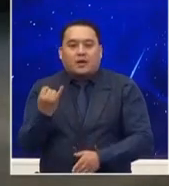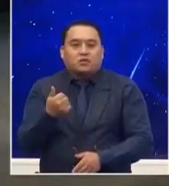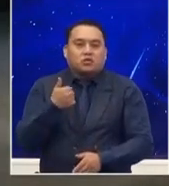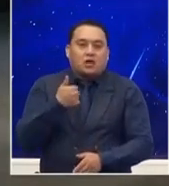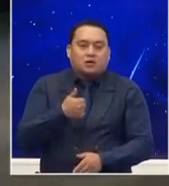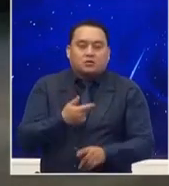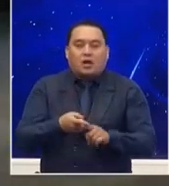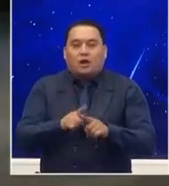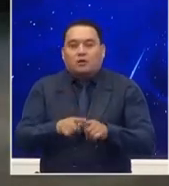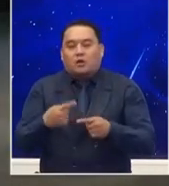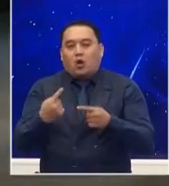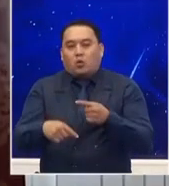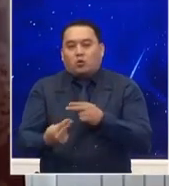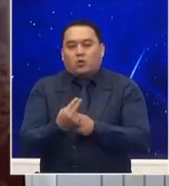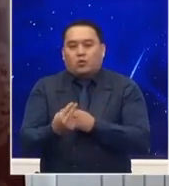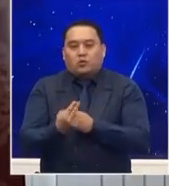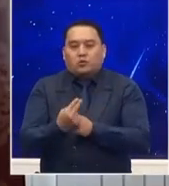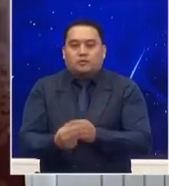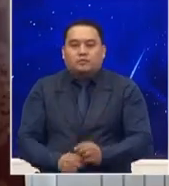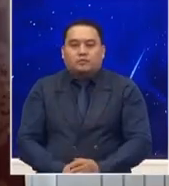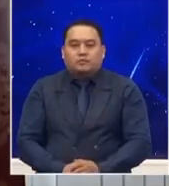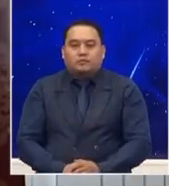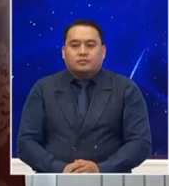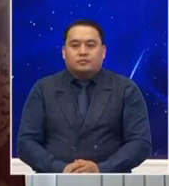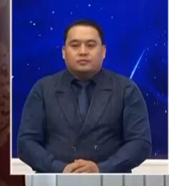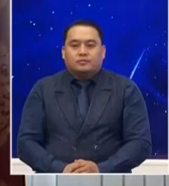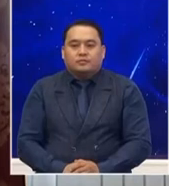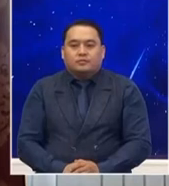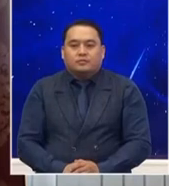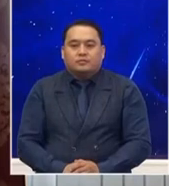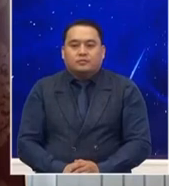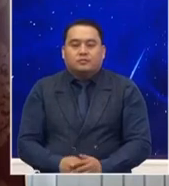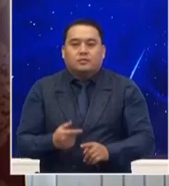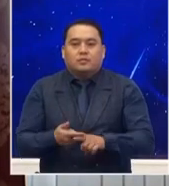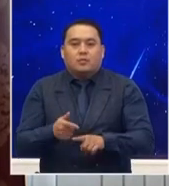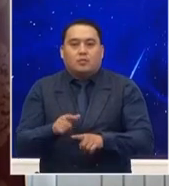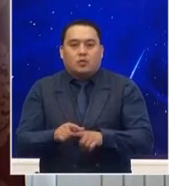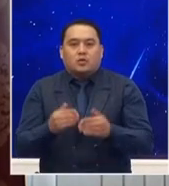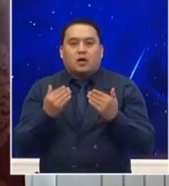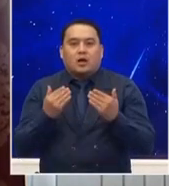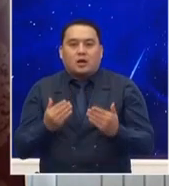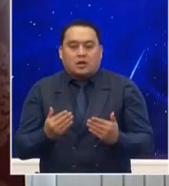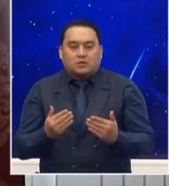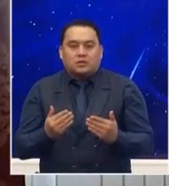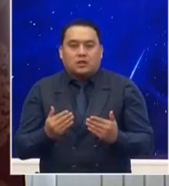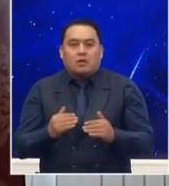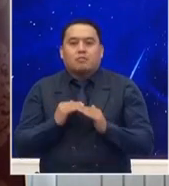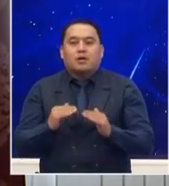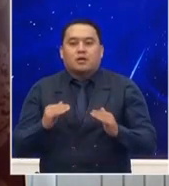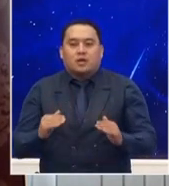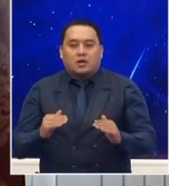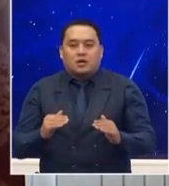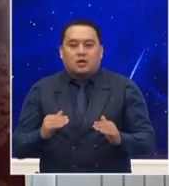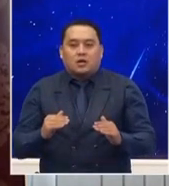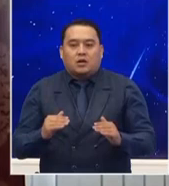екенін тап басып айыруға баулайды. Бұл аңыз Алдар көсе заманауи, қазіргі заманауи балалардың сүйіп